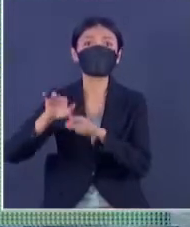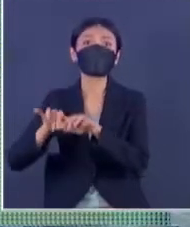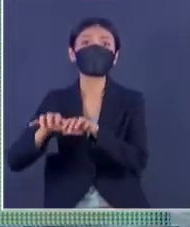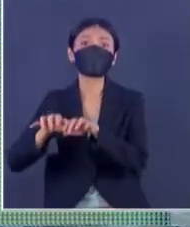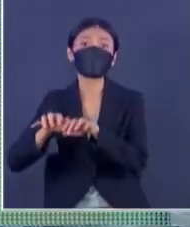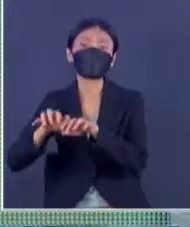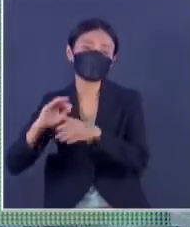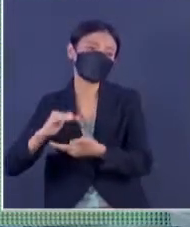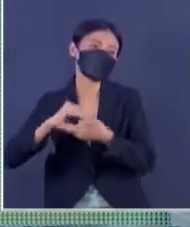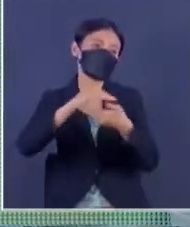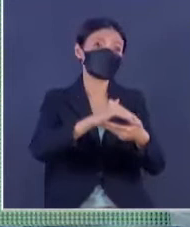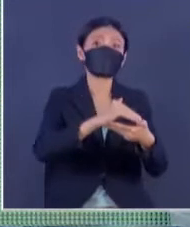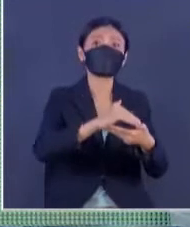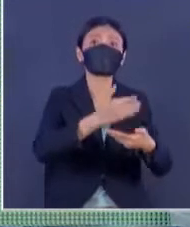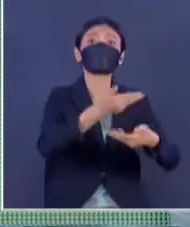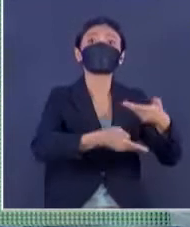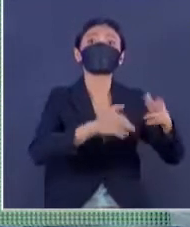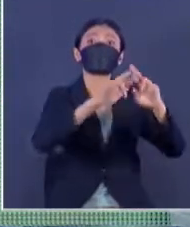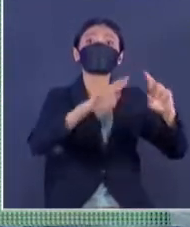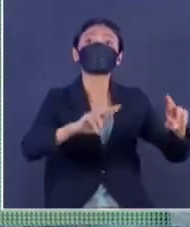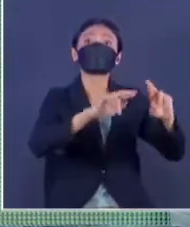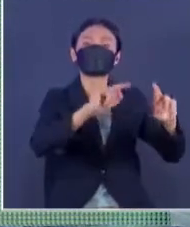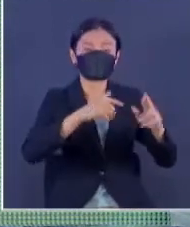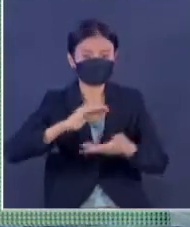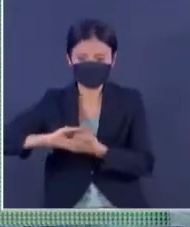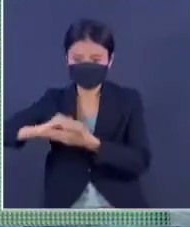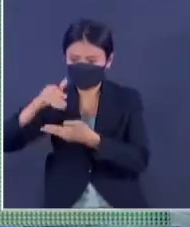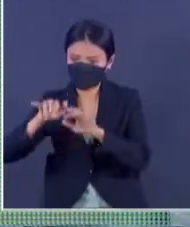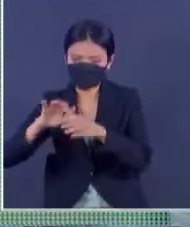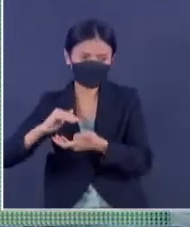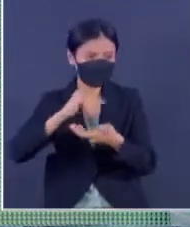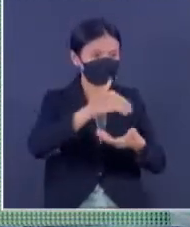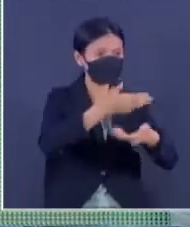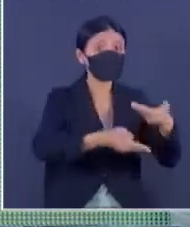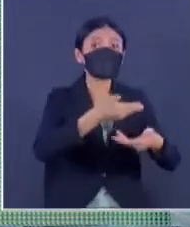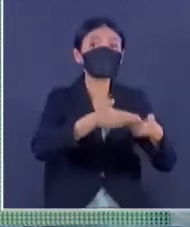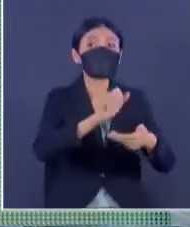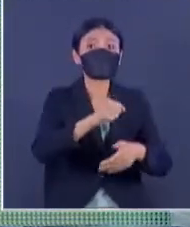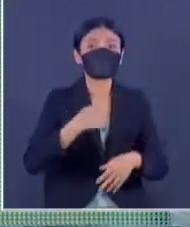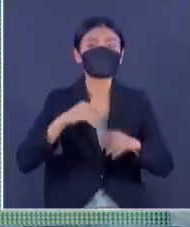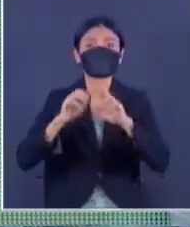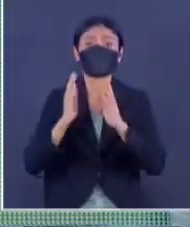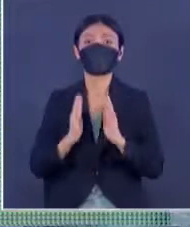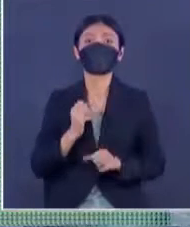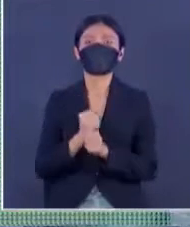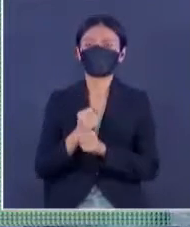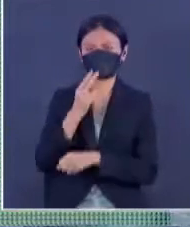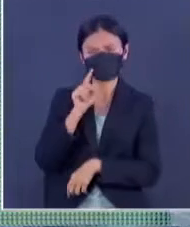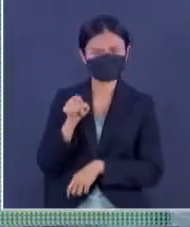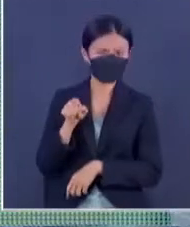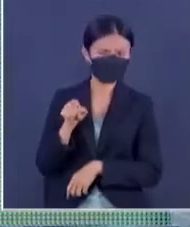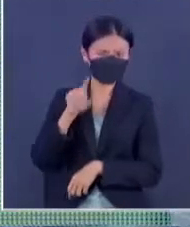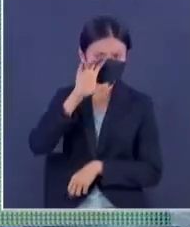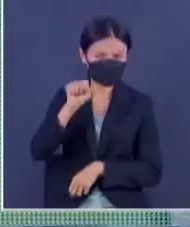แต่ว่าพนักงานในร้านเนี่ยเขาบอกว่าไหวพริบนะดีมากๆเลยเพราะว่าสังเกตว่าอาการเนี่ยผิดปกติแล้วก็คอมพิวเตอ